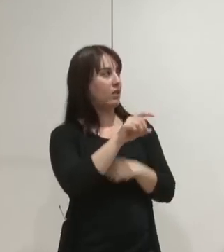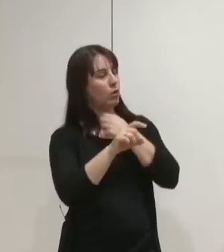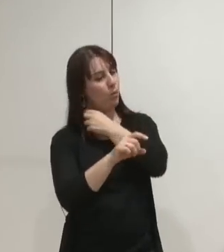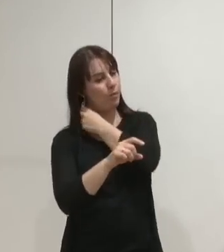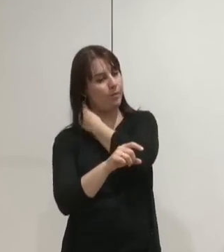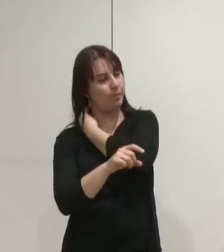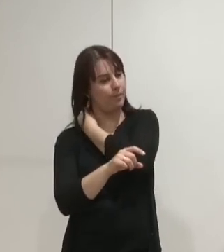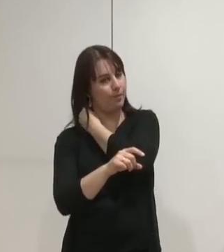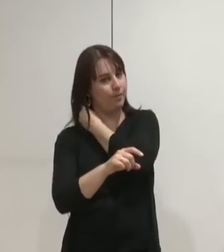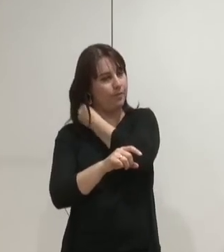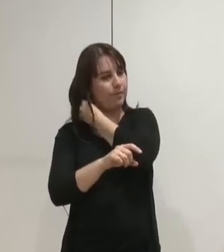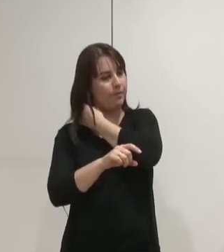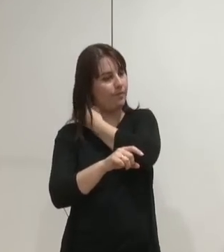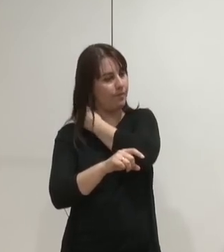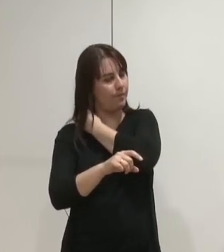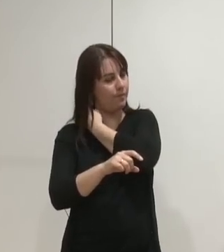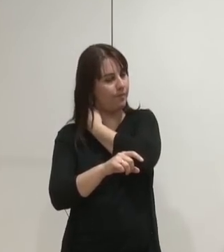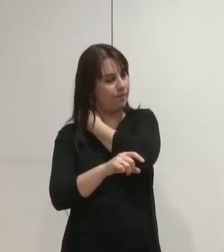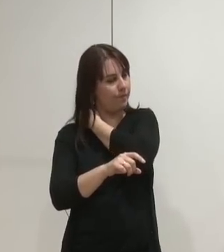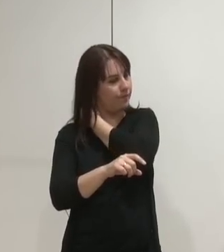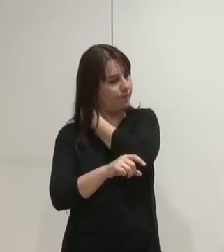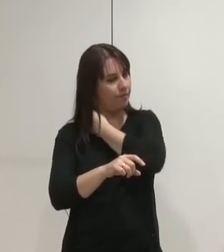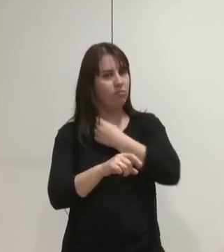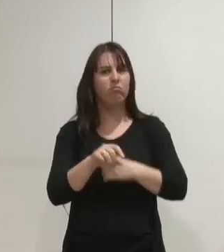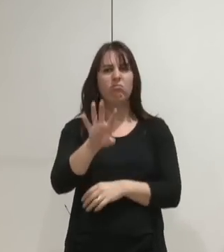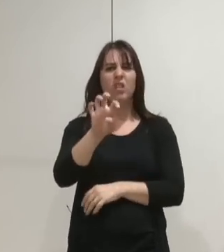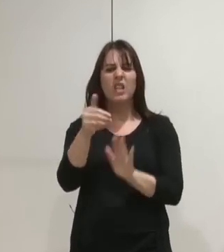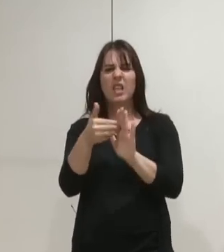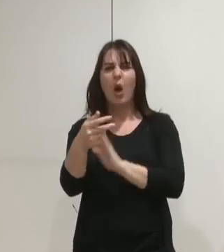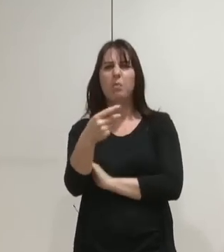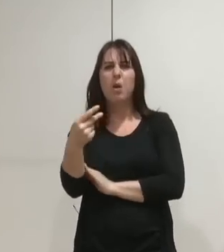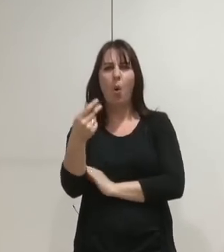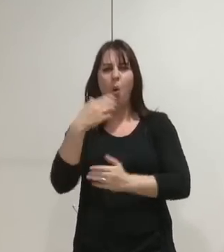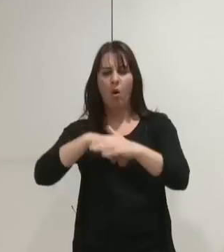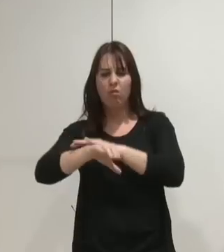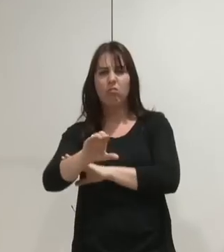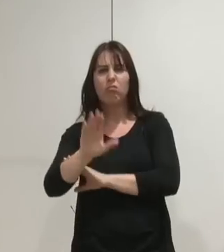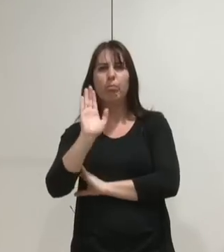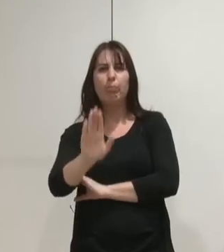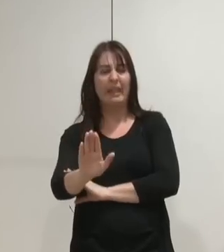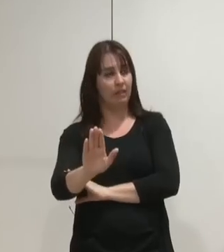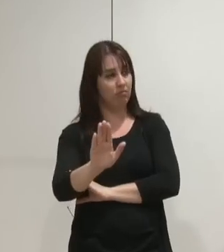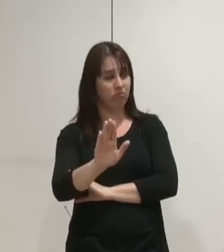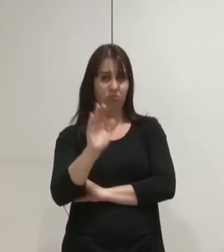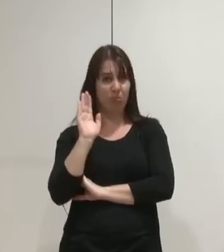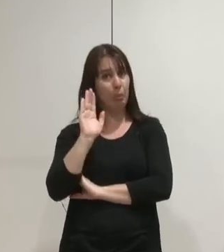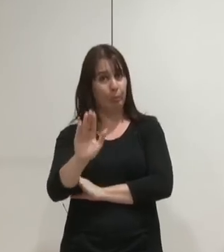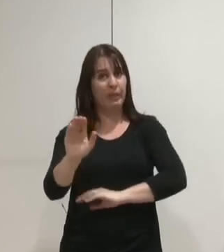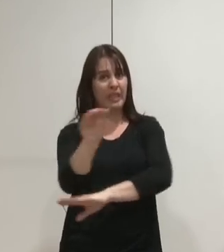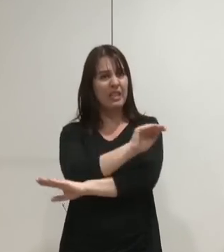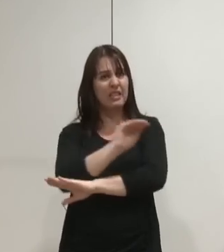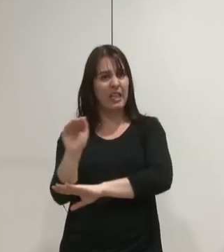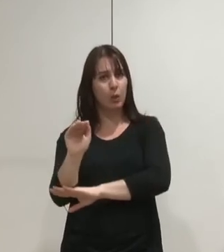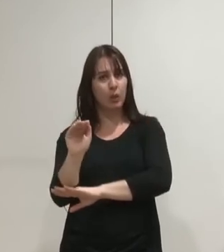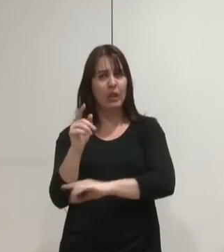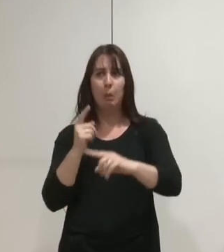ce que représente ces 40000 € dévolu je lis à la sécurité et aux